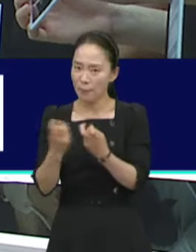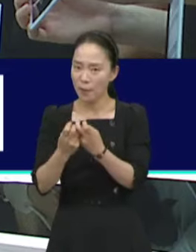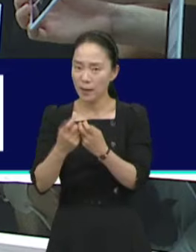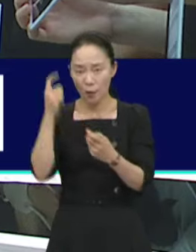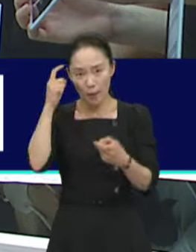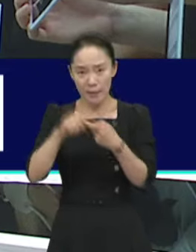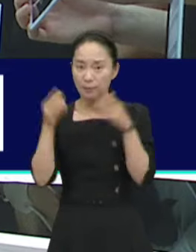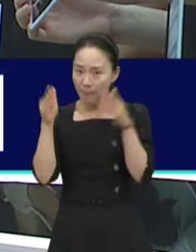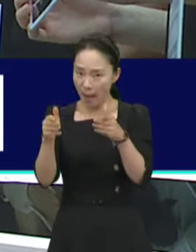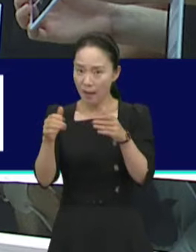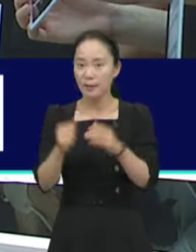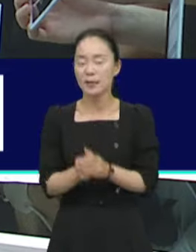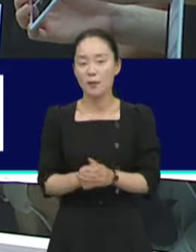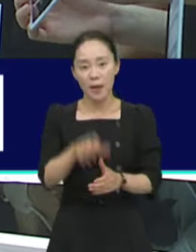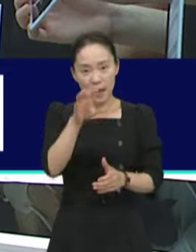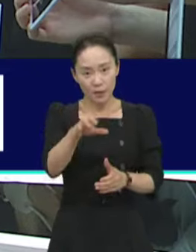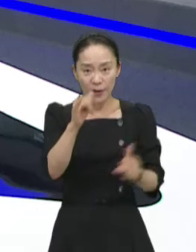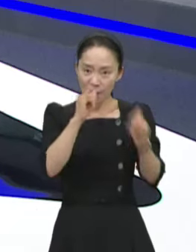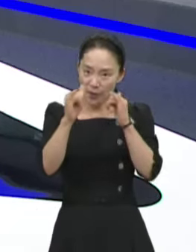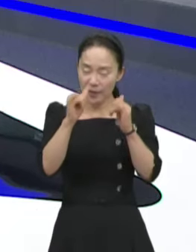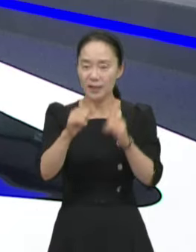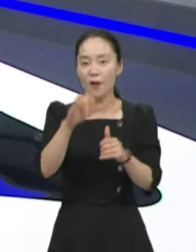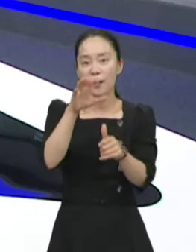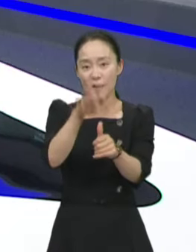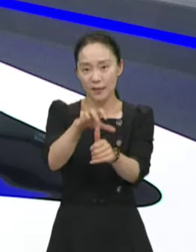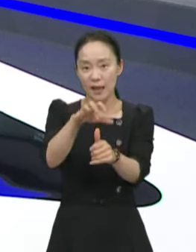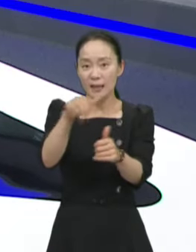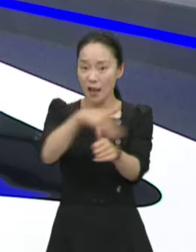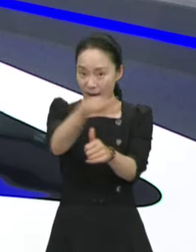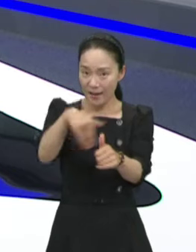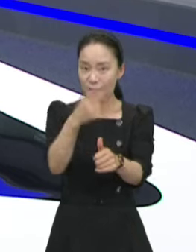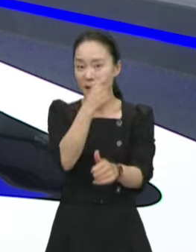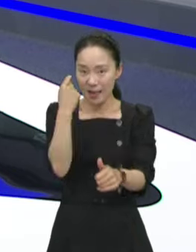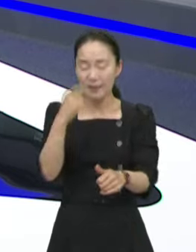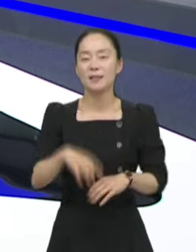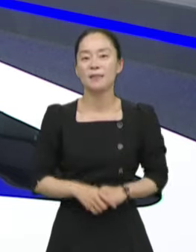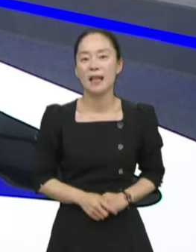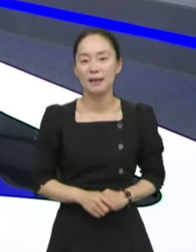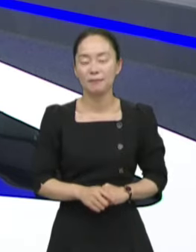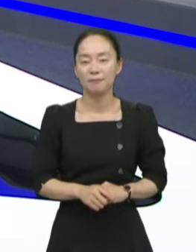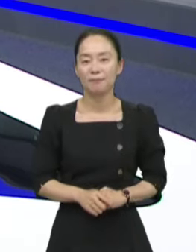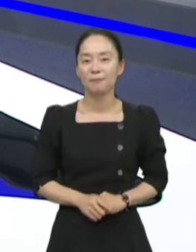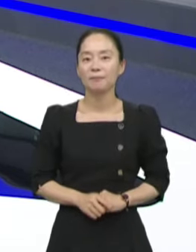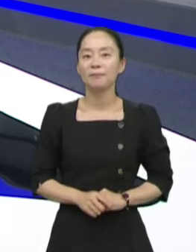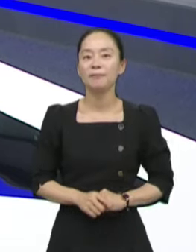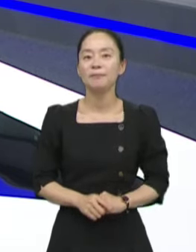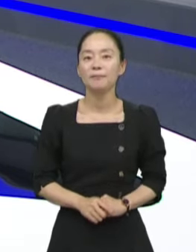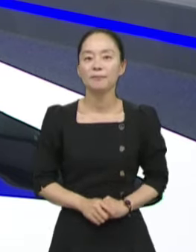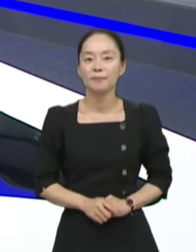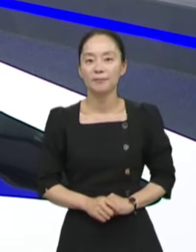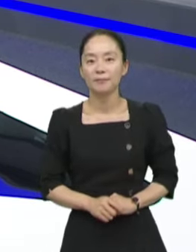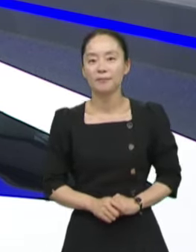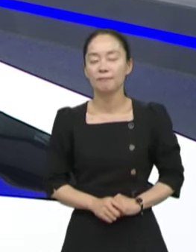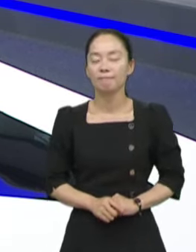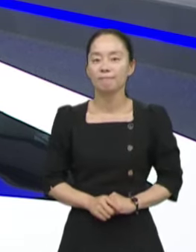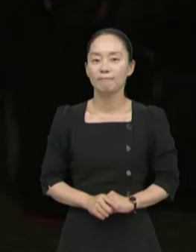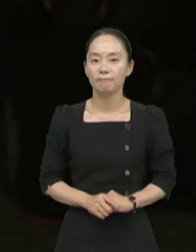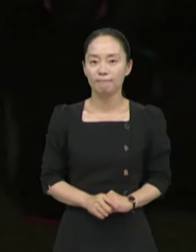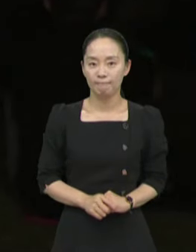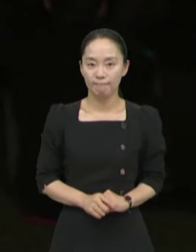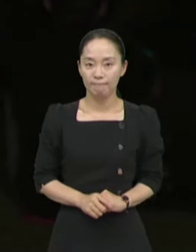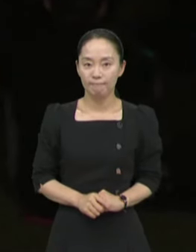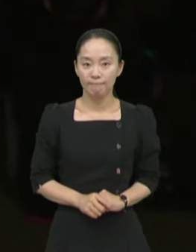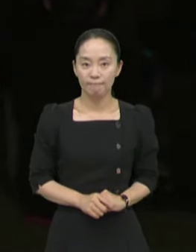모아지는데요. 현장에 나가 있는 취재 기자 연결해서 현재 상황 알아보겠습니다. 조형준 기자 전해주시죠.